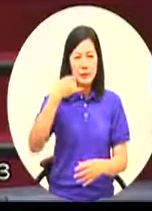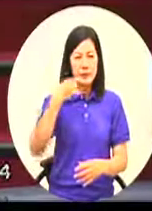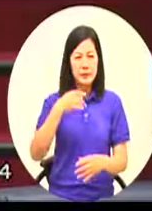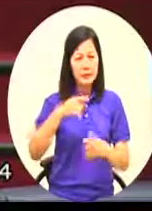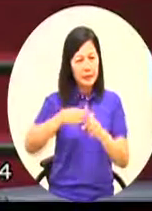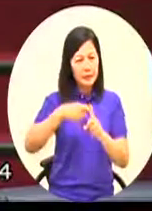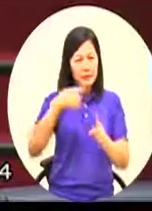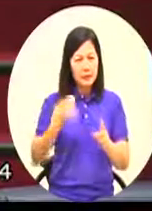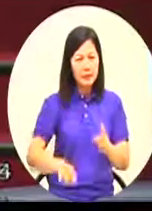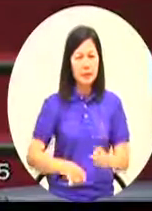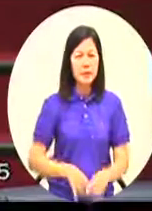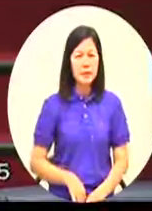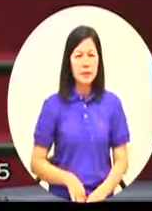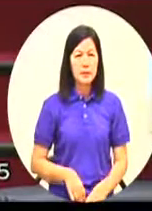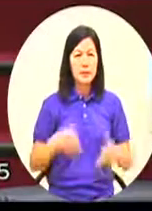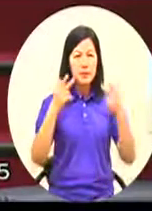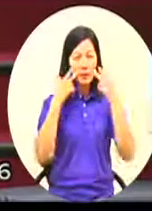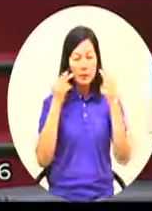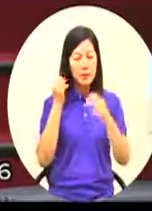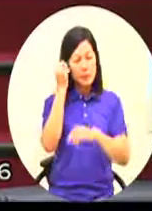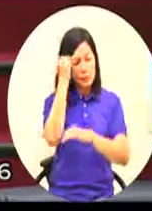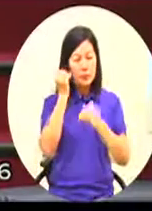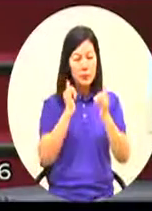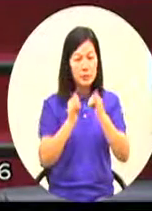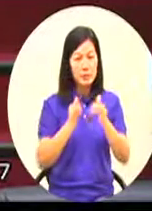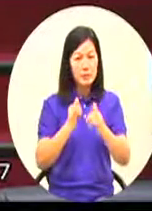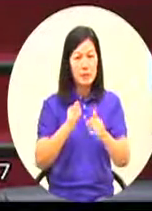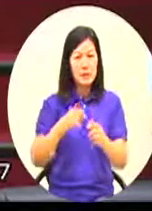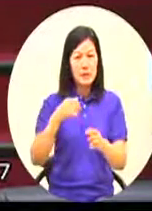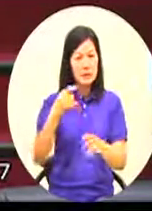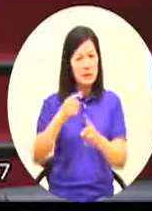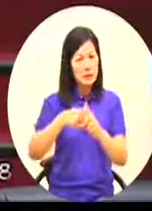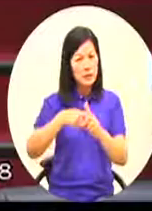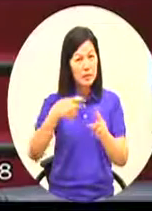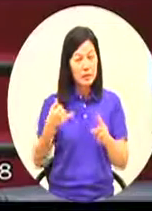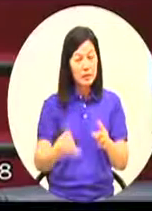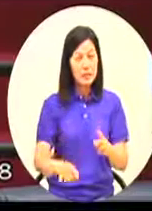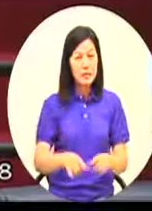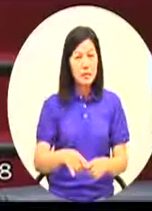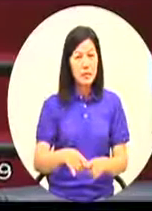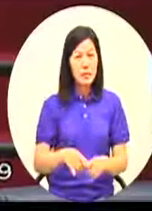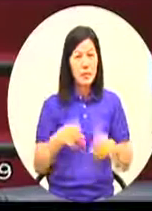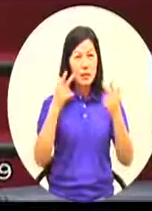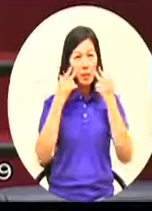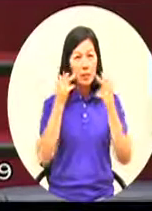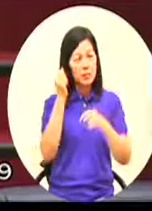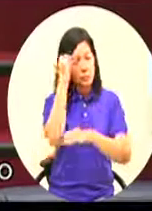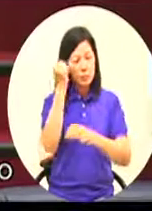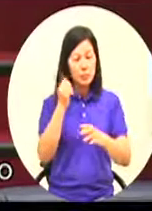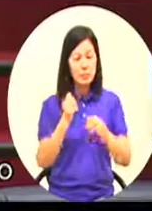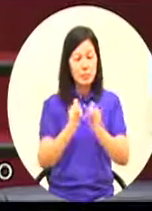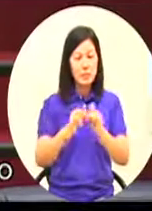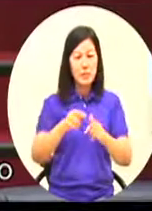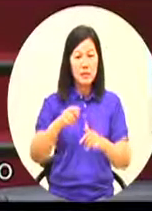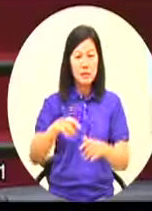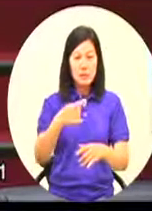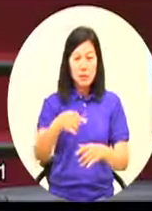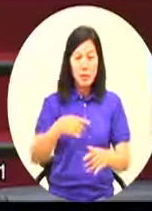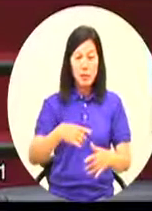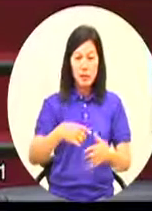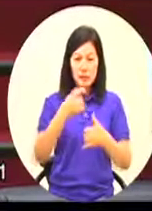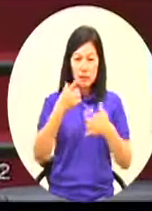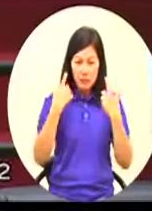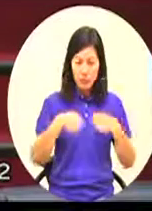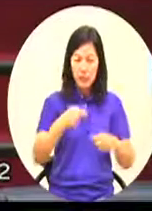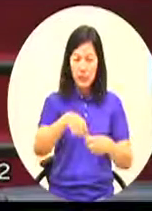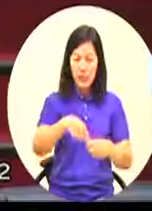难道原住民是永远是二等公民吗？什么叫做原住民？你们听不懂吗？你们才是外来的呢，外来的应该照顾本